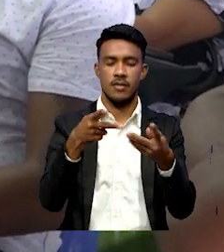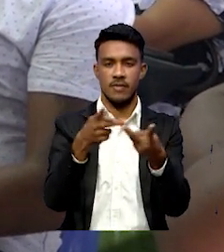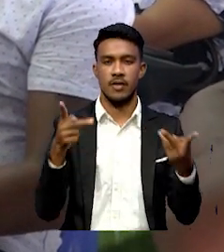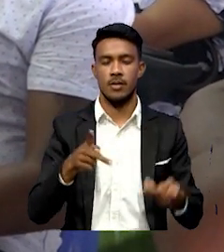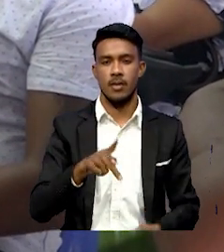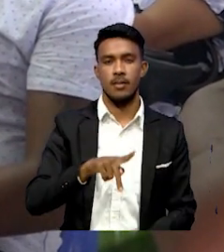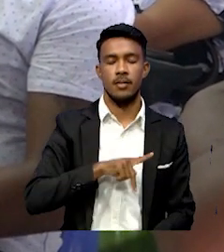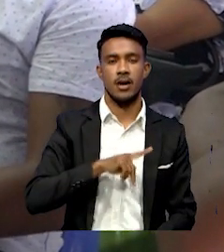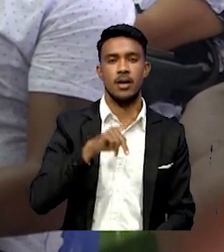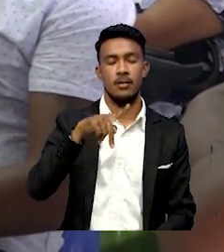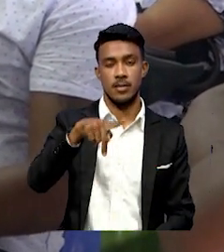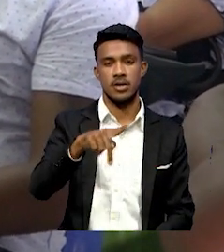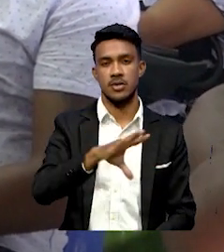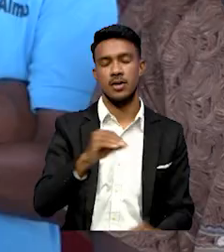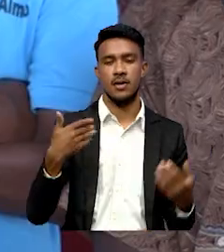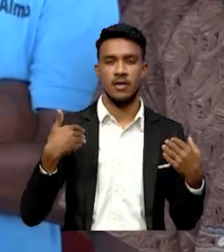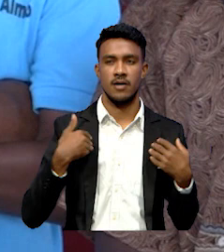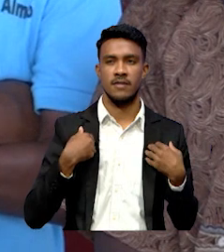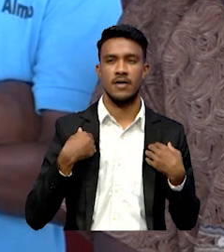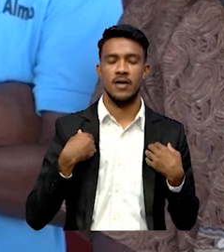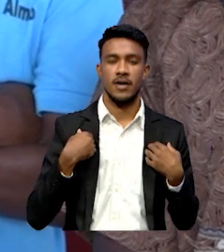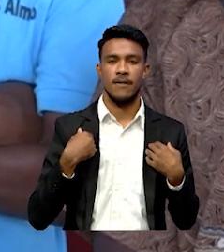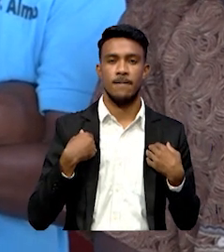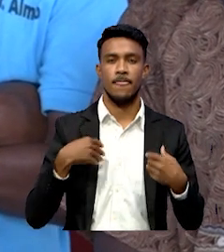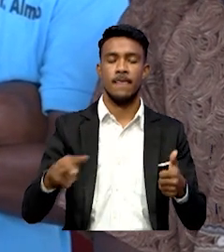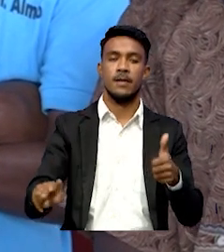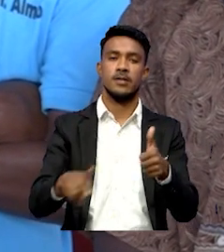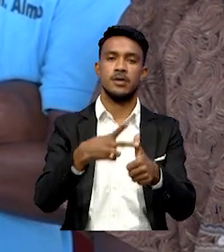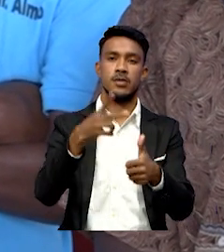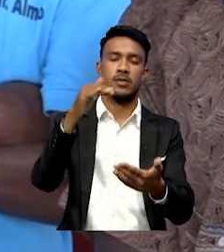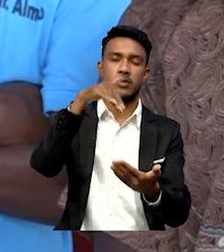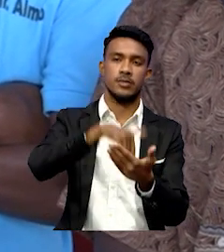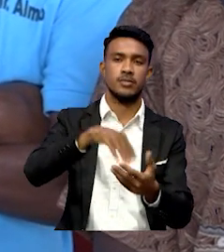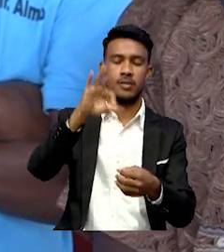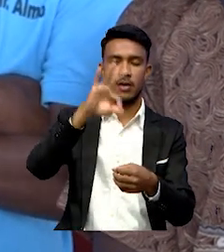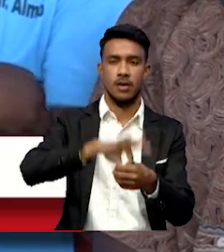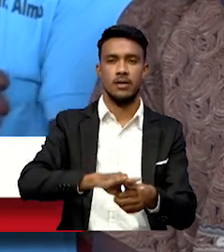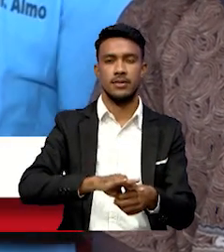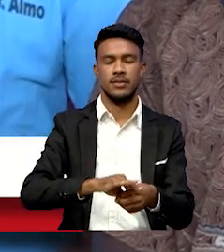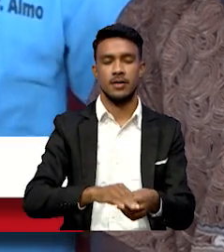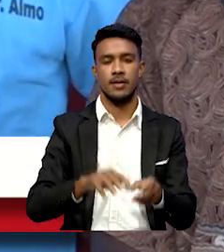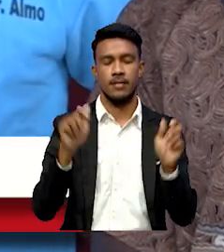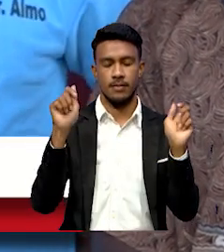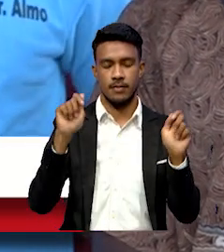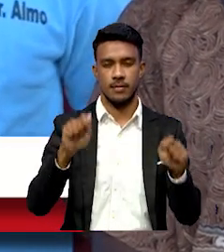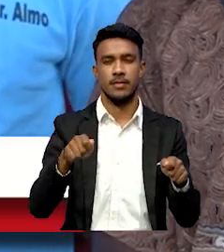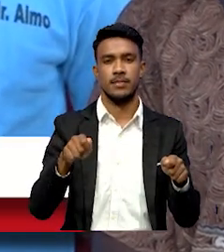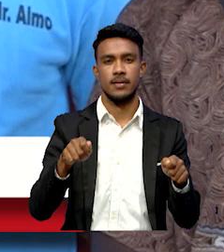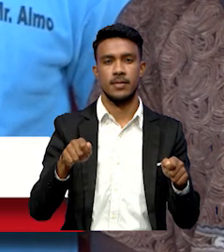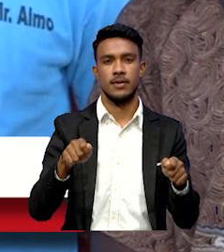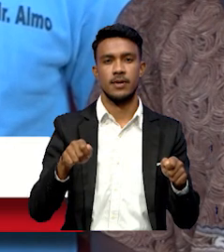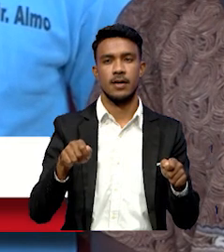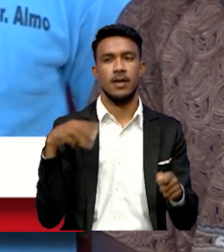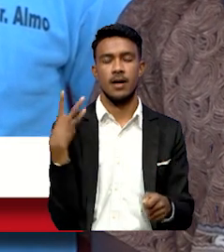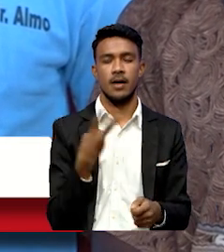Palpasundili. PUDD hanuin kata kiha segunda ronda idane. PUDD hola posisaun kata ka ami